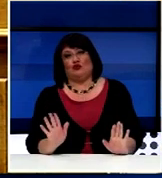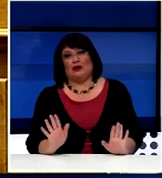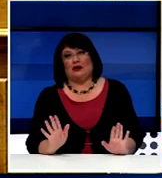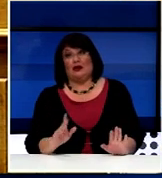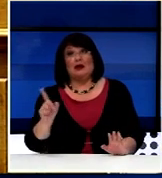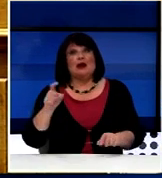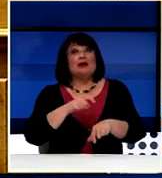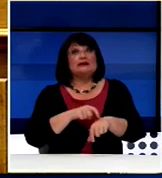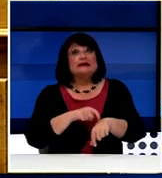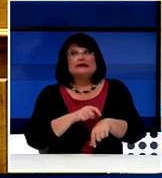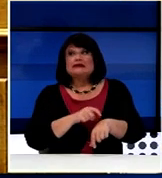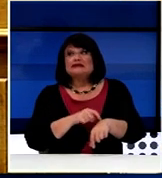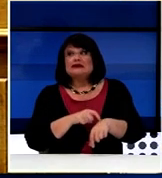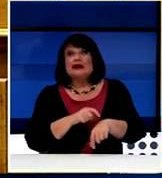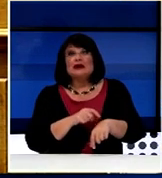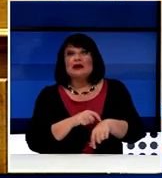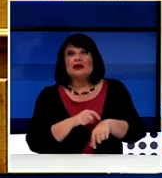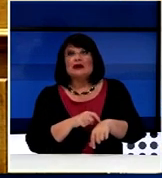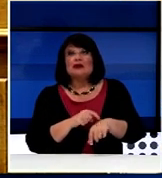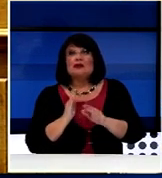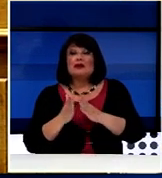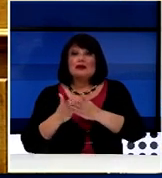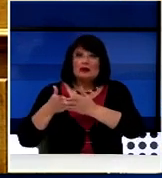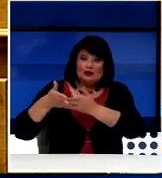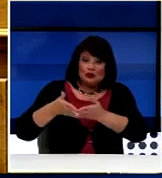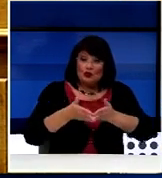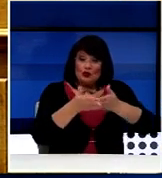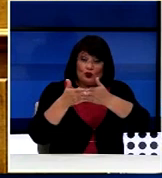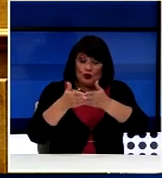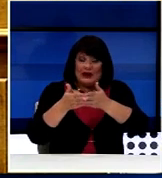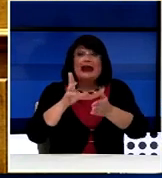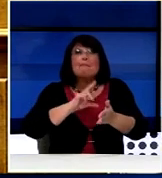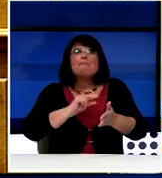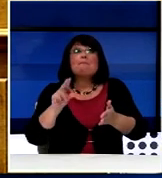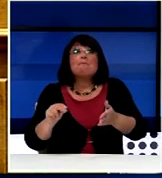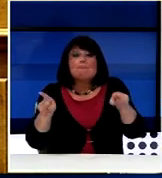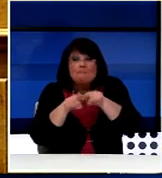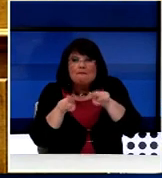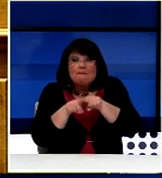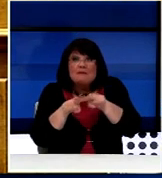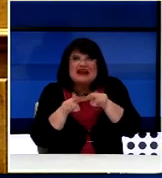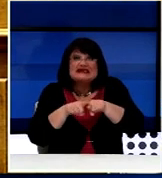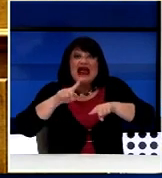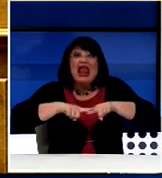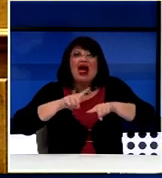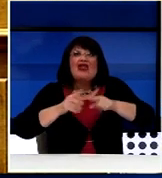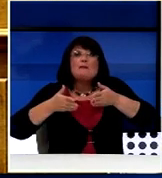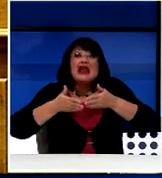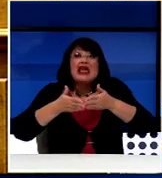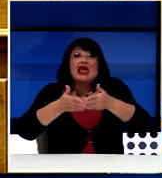Βρισκόμαστε στο πλοίο που επιβαίνουμε, είναι κοινό πλοίο, είναι η χώρα. Πρέπει να πάει μπροστά.